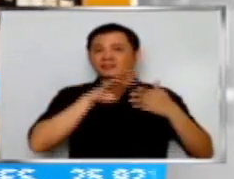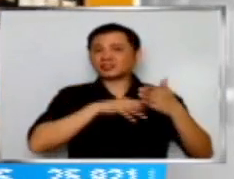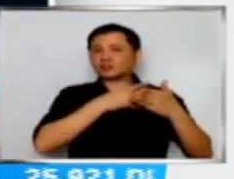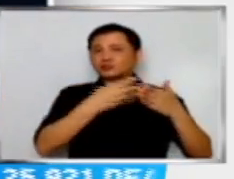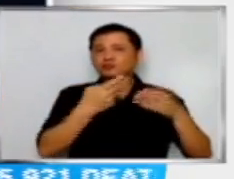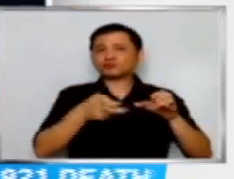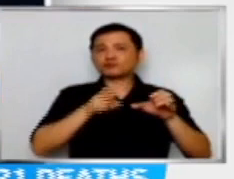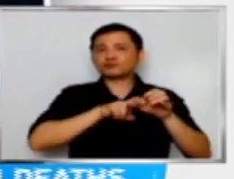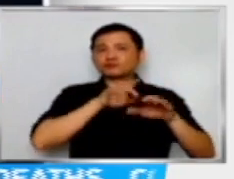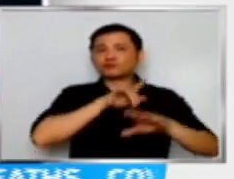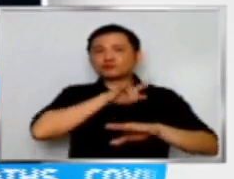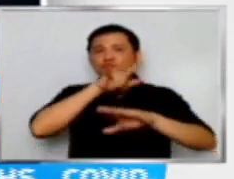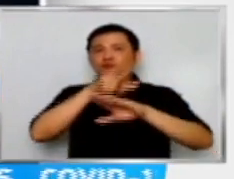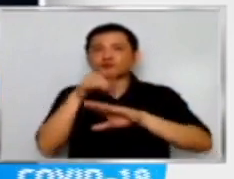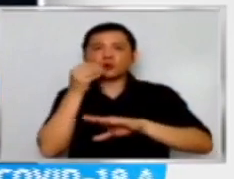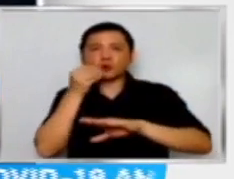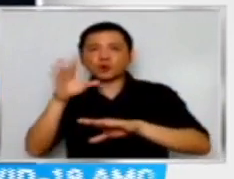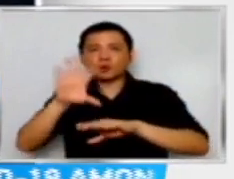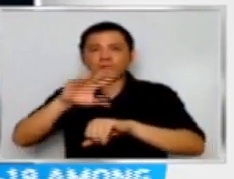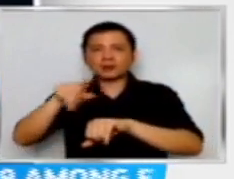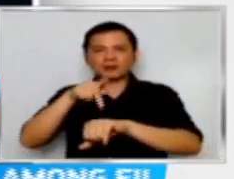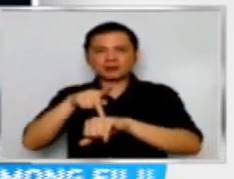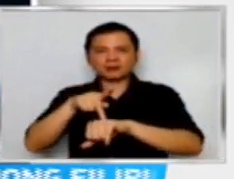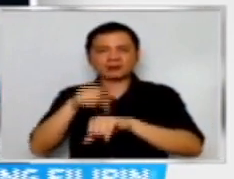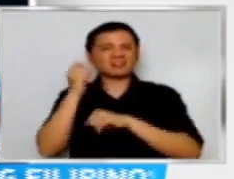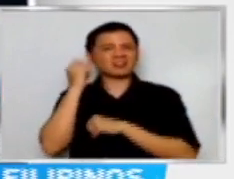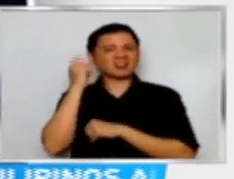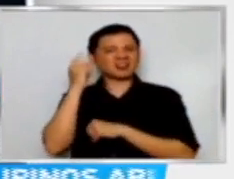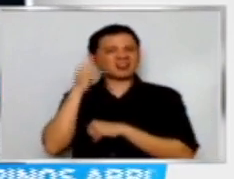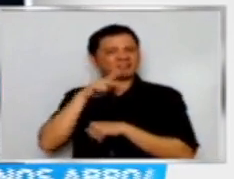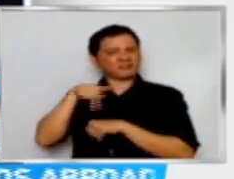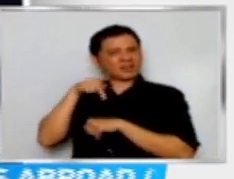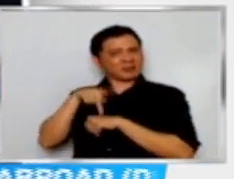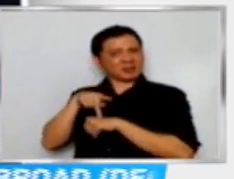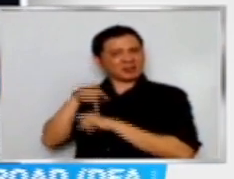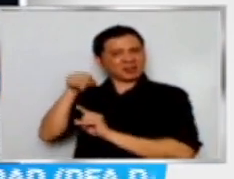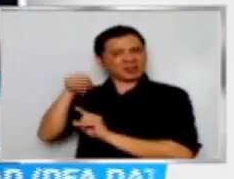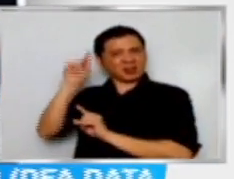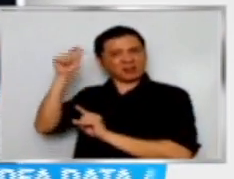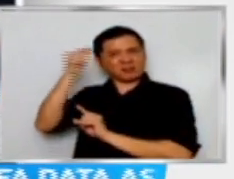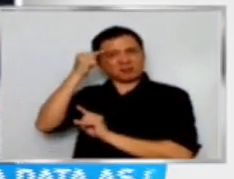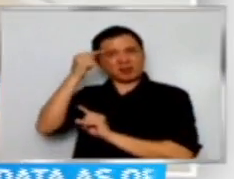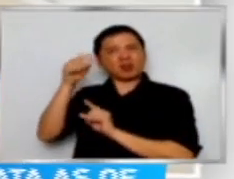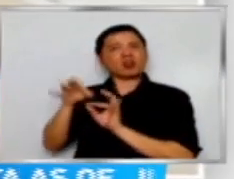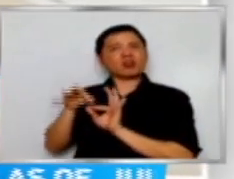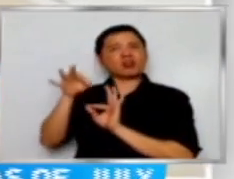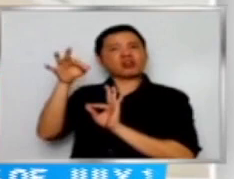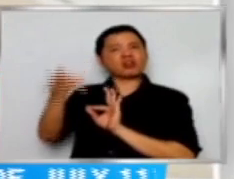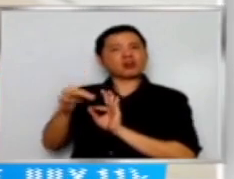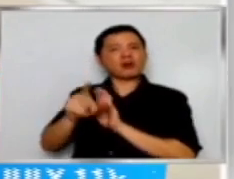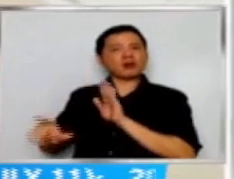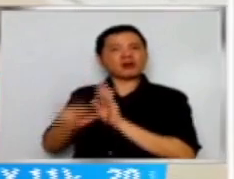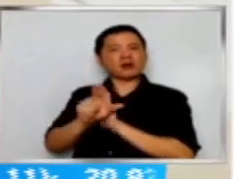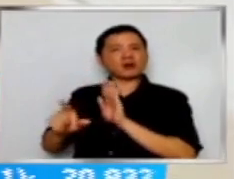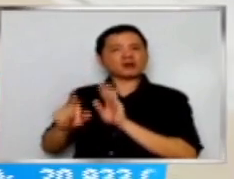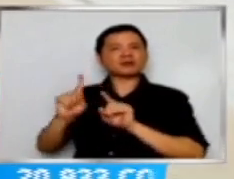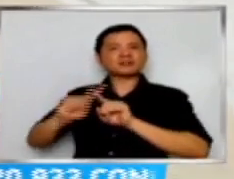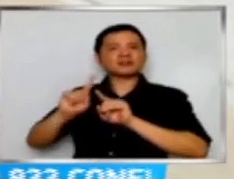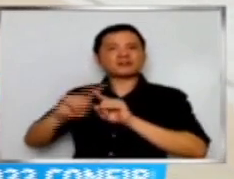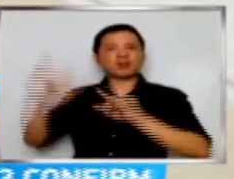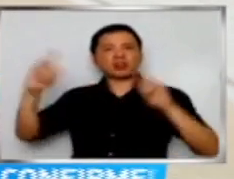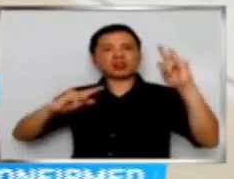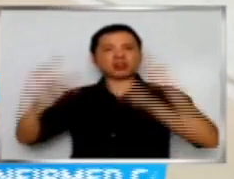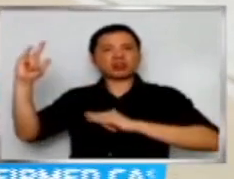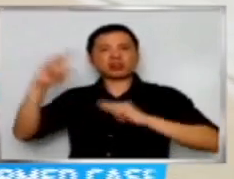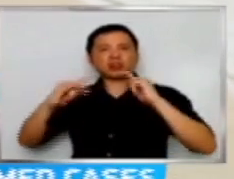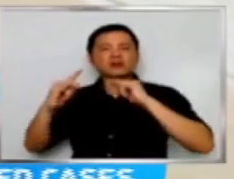Pilipinas. Pero dahil in-extend ng Pilipinas hanggang July 15 ang travel restrictions para sa commercial flights na